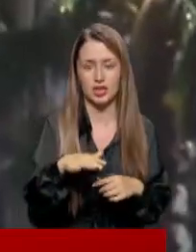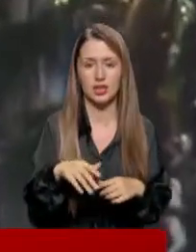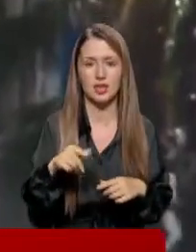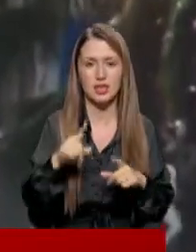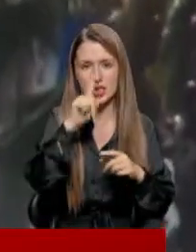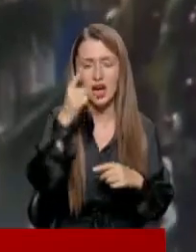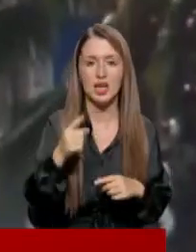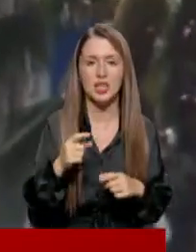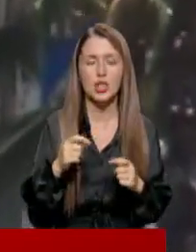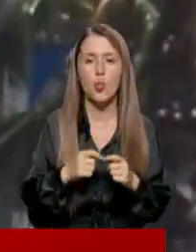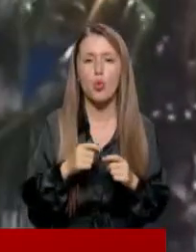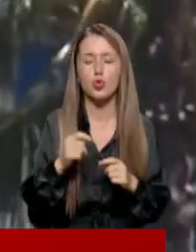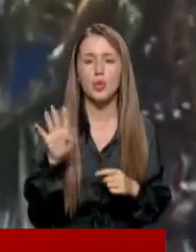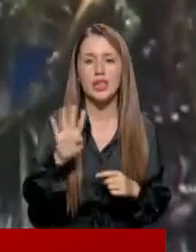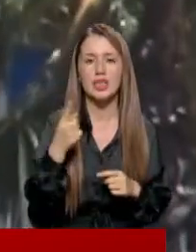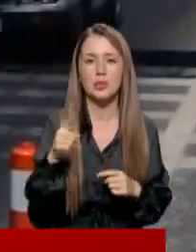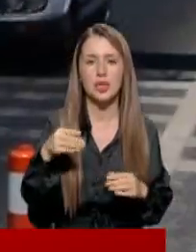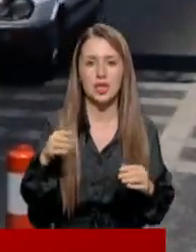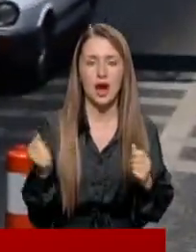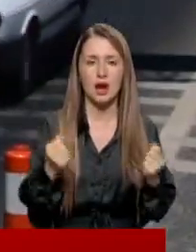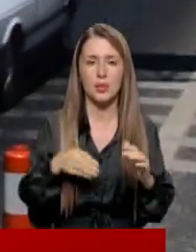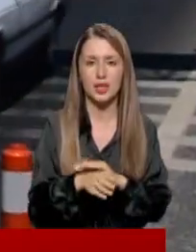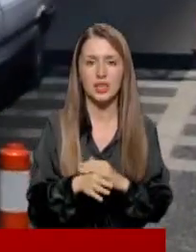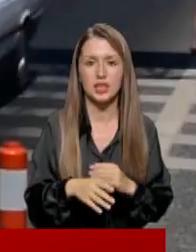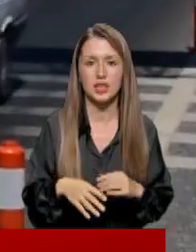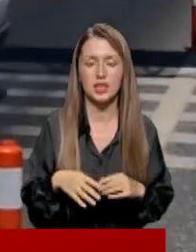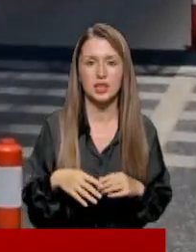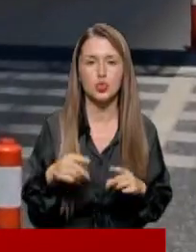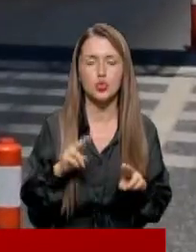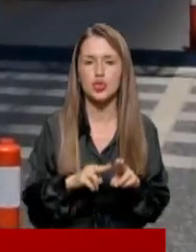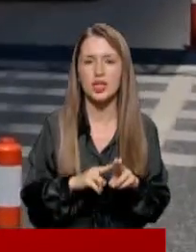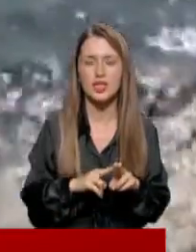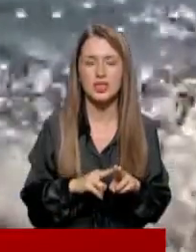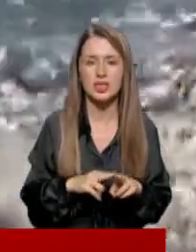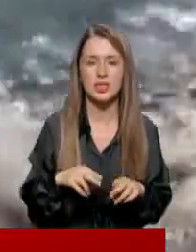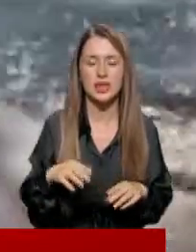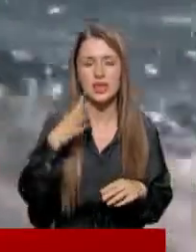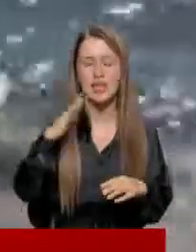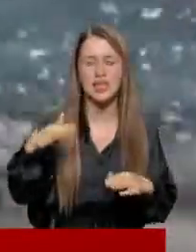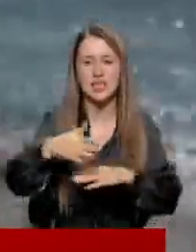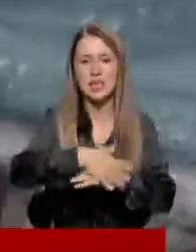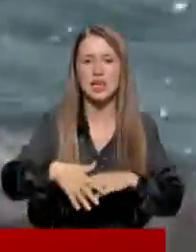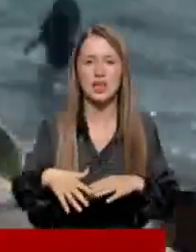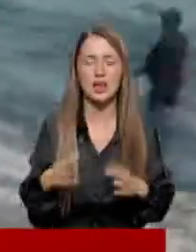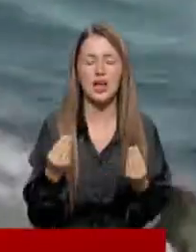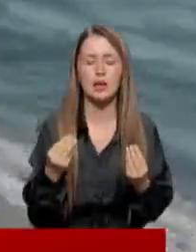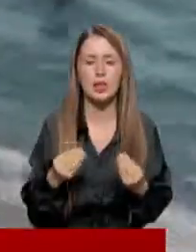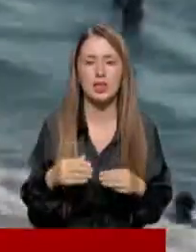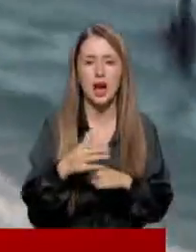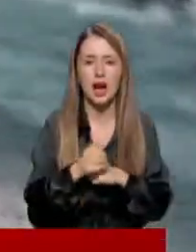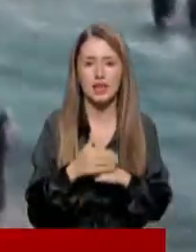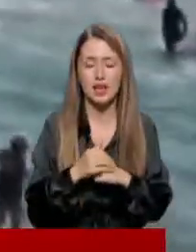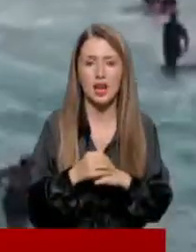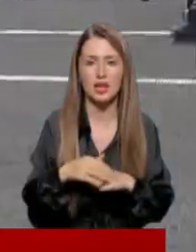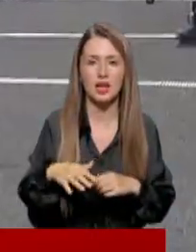Sadece Bodrum'a 40 bin araç giriş yaptı. Kuşadası plajlarında adım atacak yer kalmadı. Antalya Konyaaltı